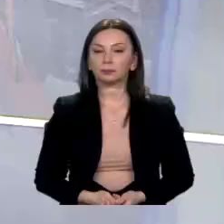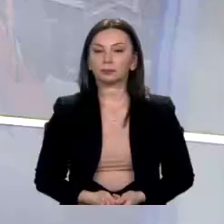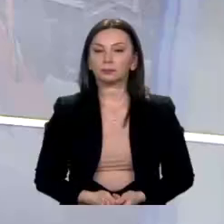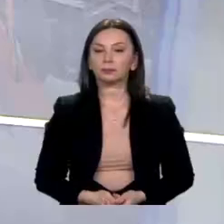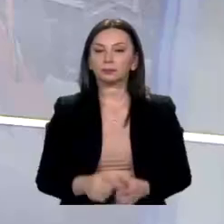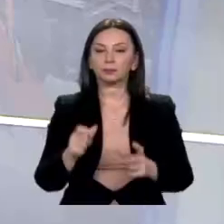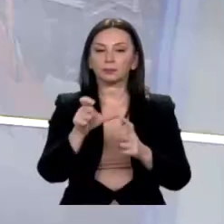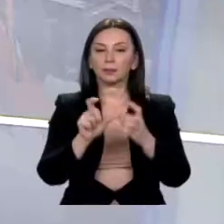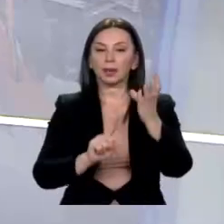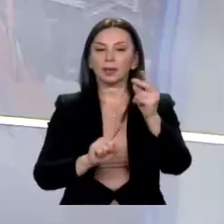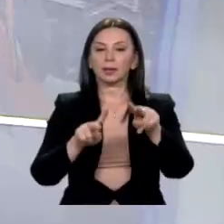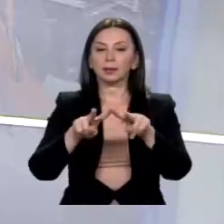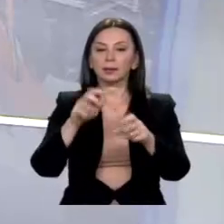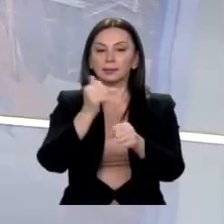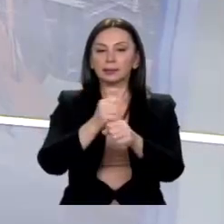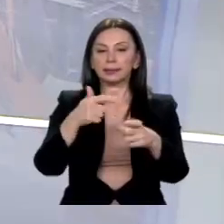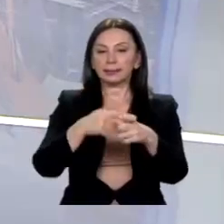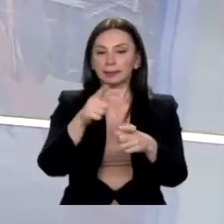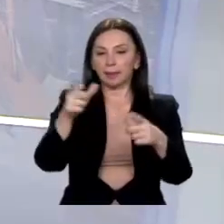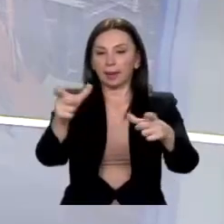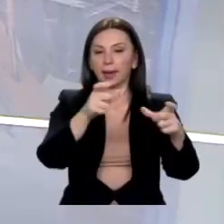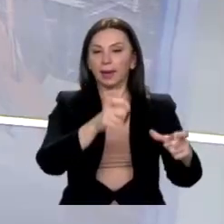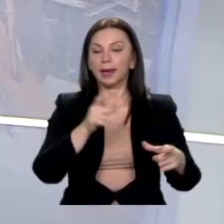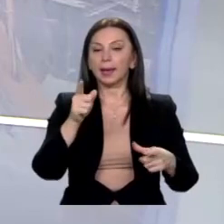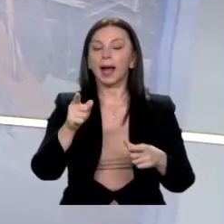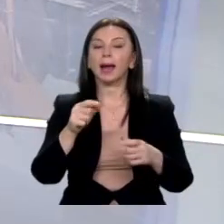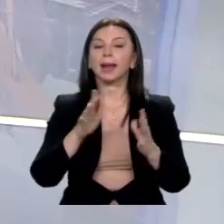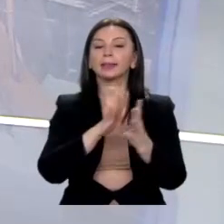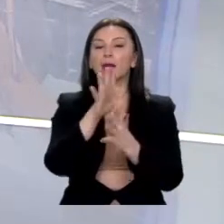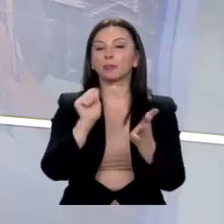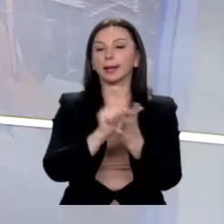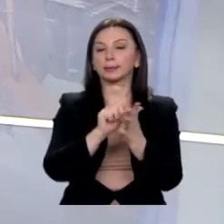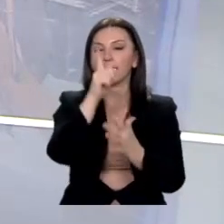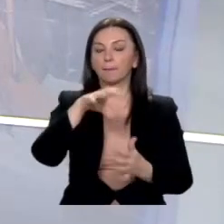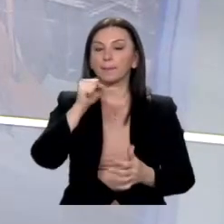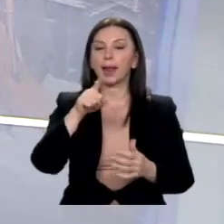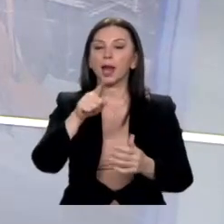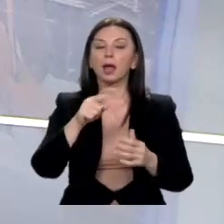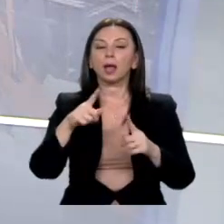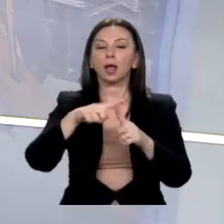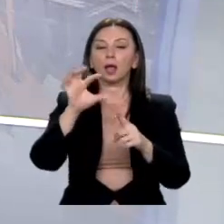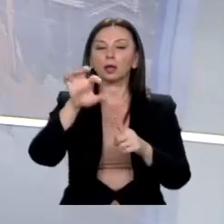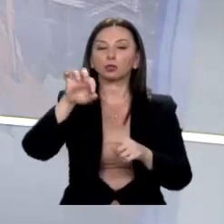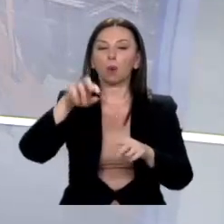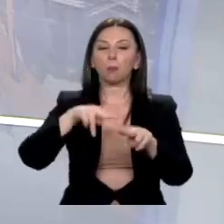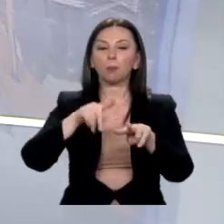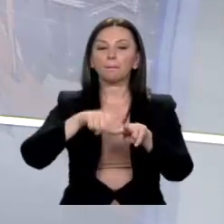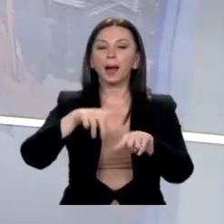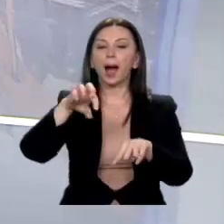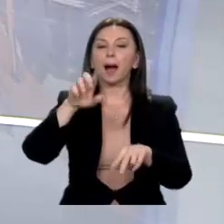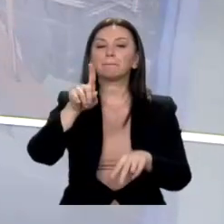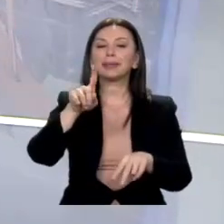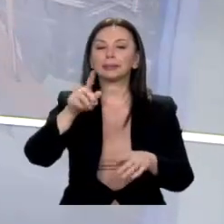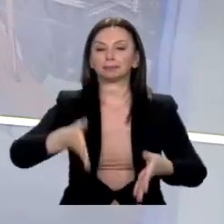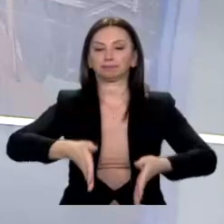Aslında simge yerlerden bir tanesinden bahsedeceğiz. Tercüman Gazetesi'nin merkezi olan Topkapı'daki o plazayı bilmeyen yoktur